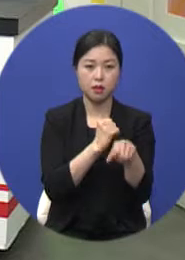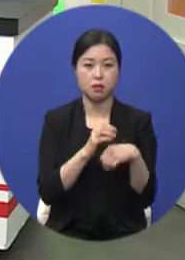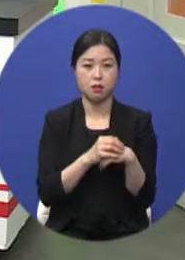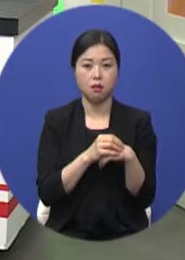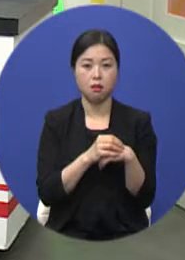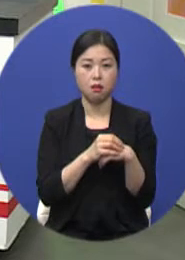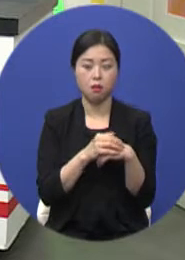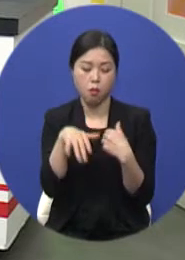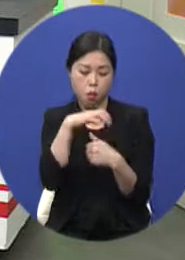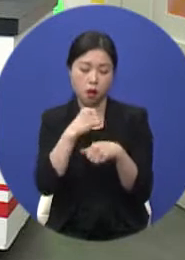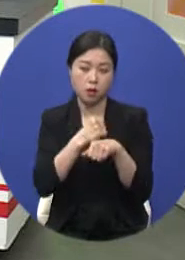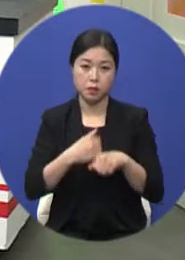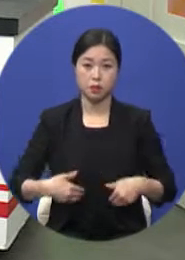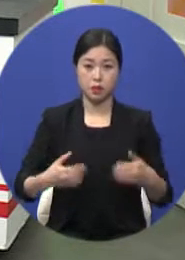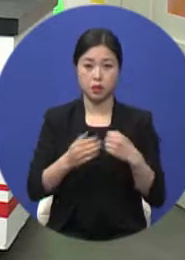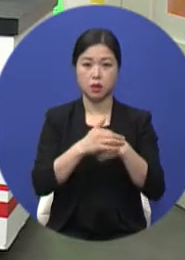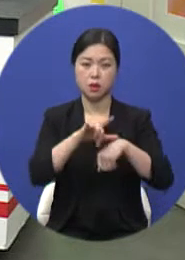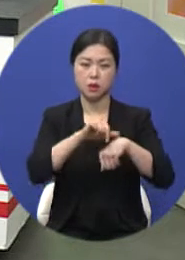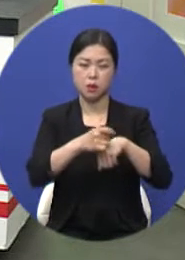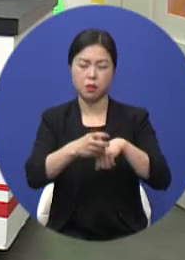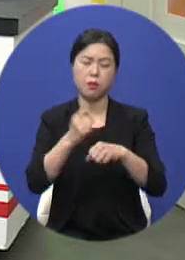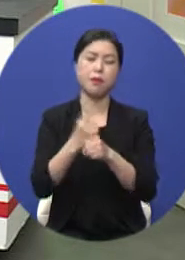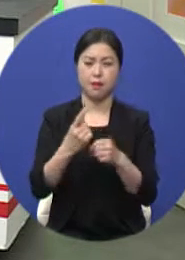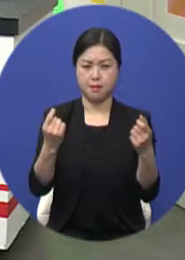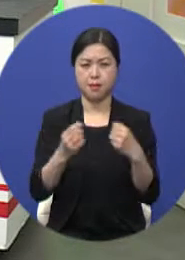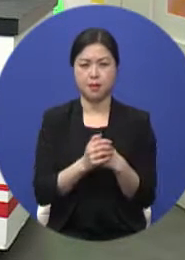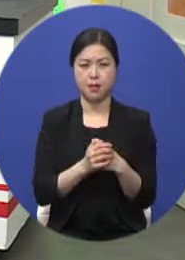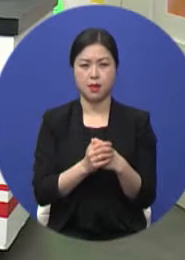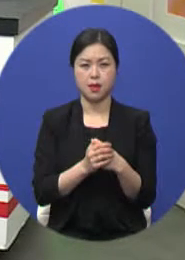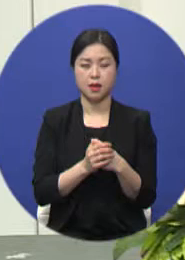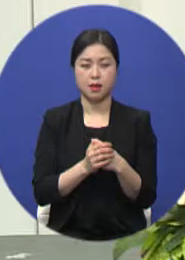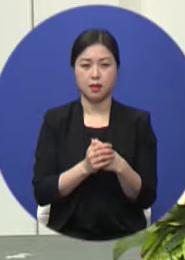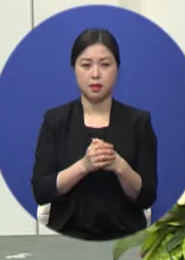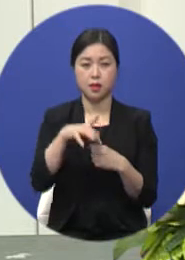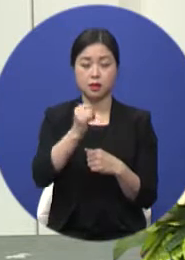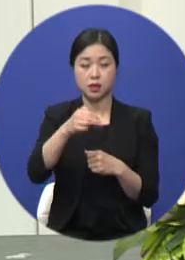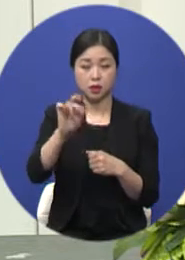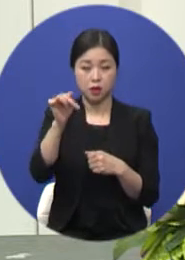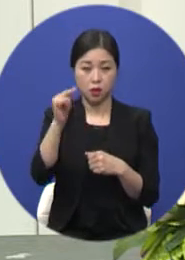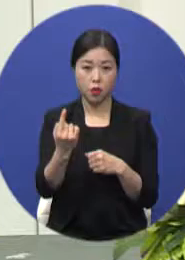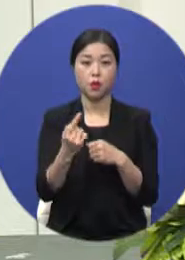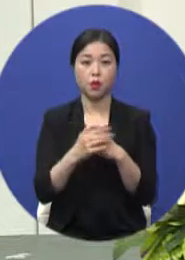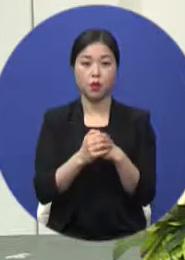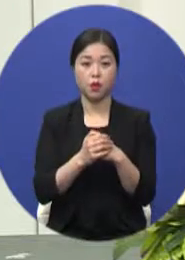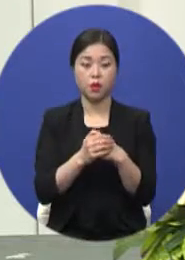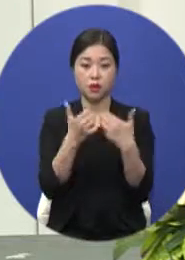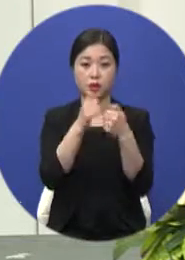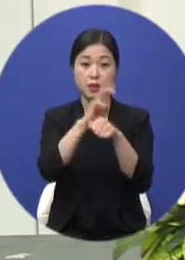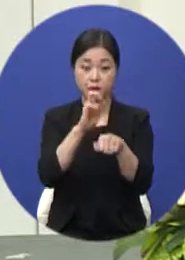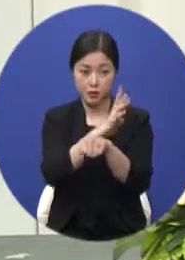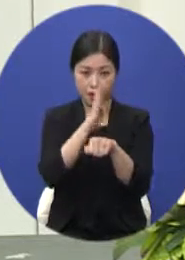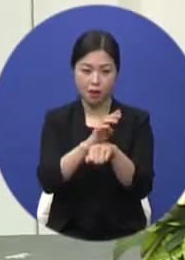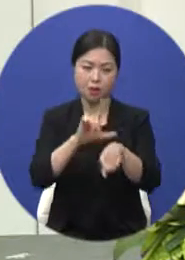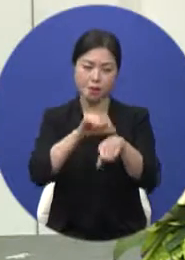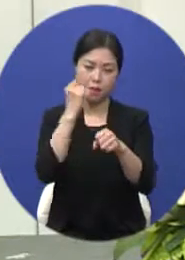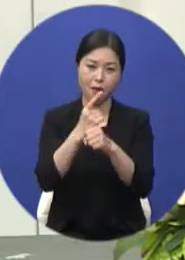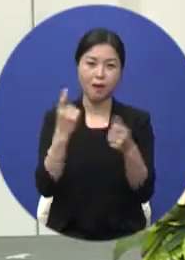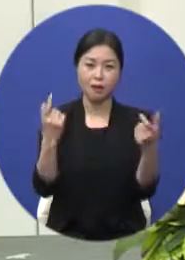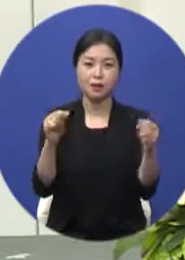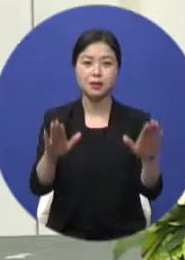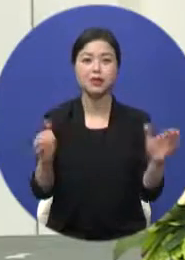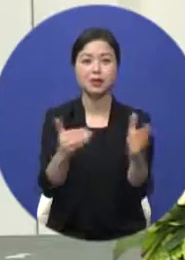대응하고. 그렇습니다. 시간 금방 가잖아요. 네. 최창호의 상담 24도 시간이 금방 가서 또 마무리를 해야